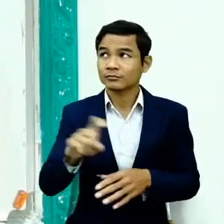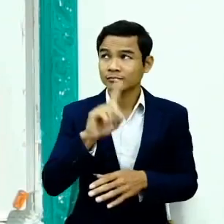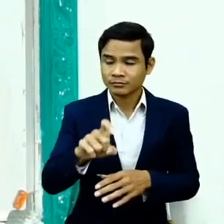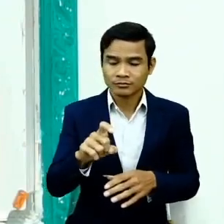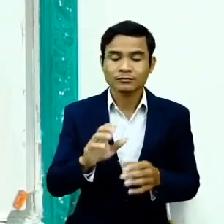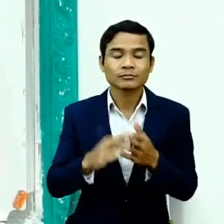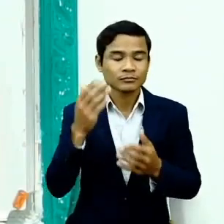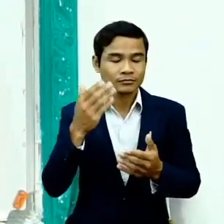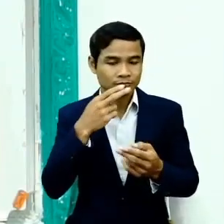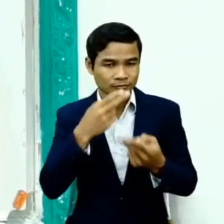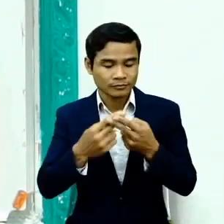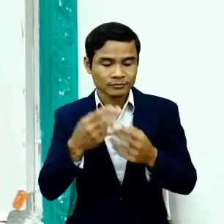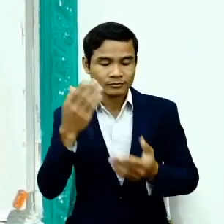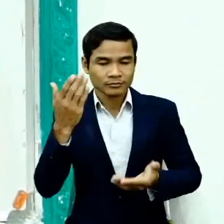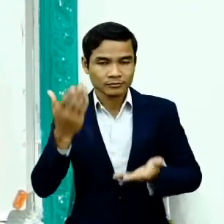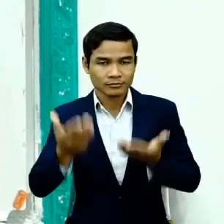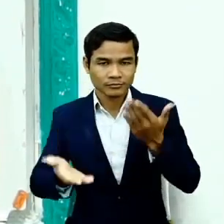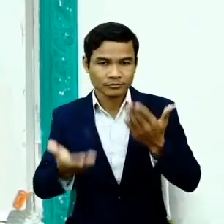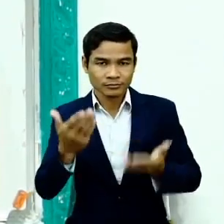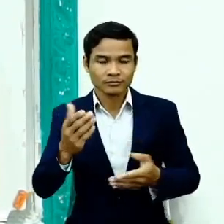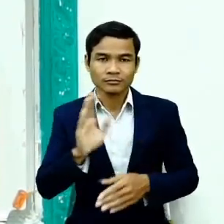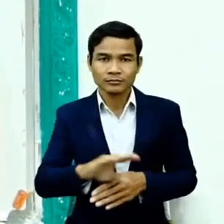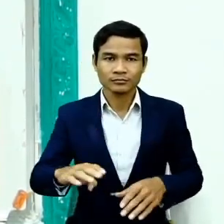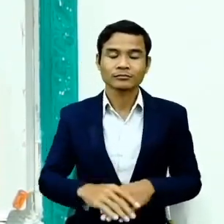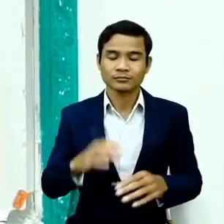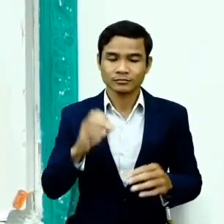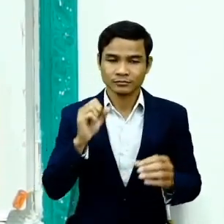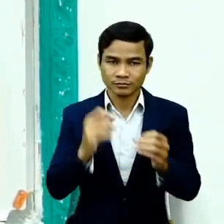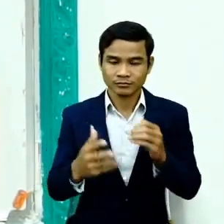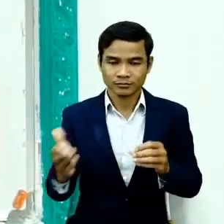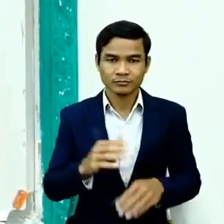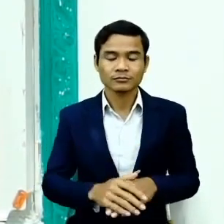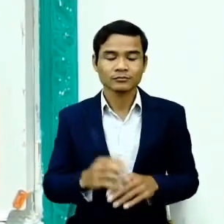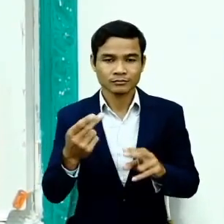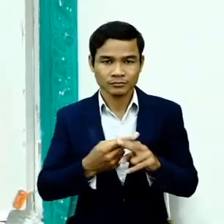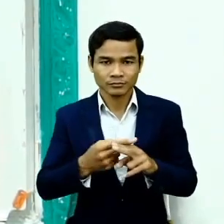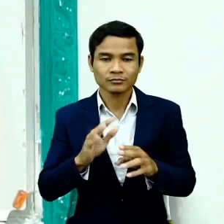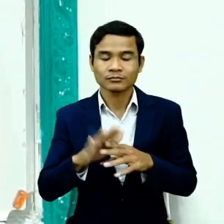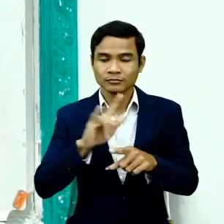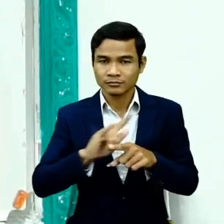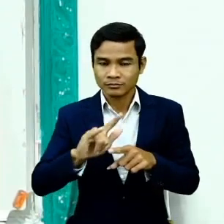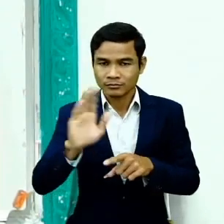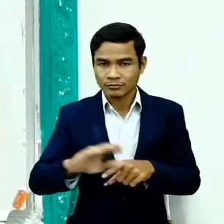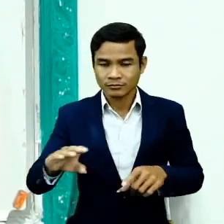đại bán xa màn nè con á chá chấp đám tỏ ăn được vốn lên rạm này thí